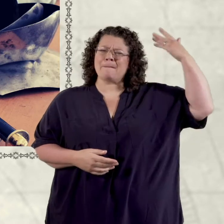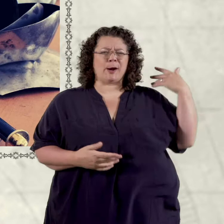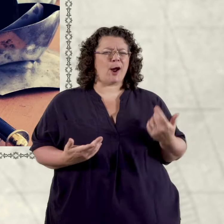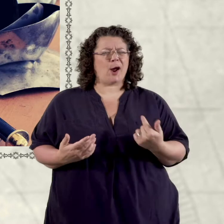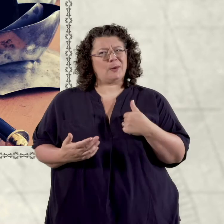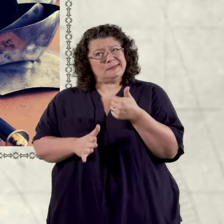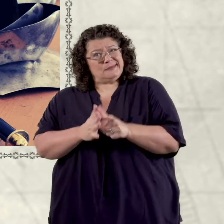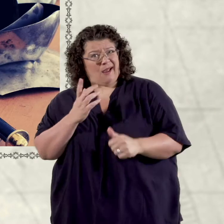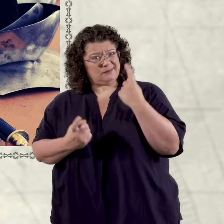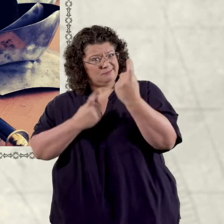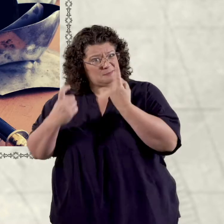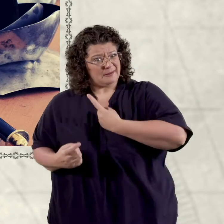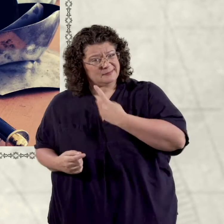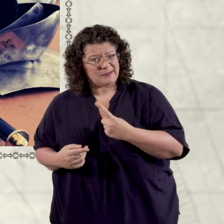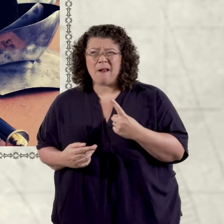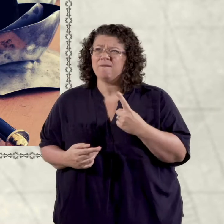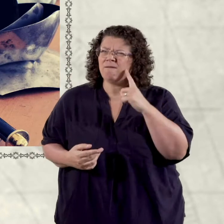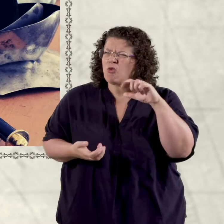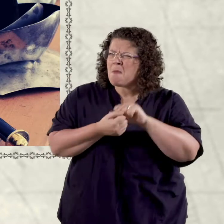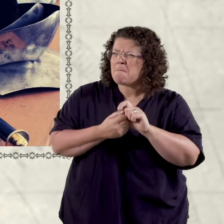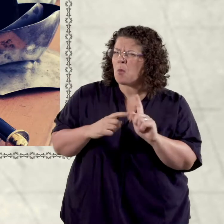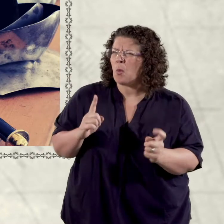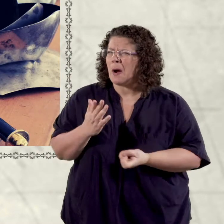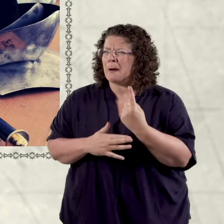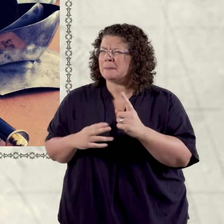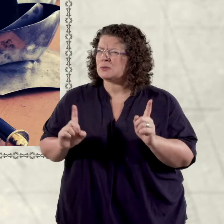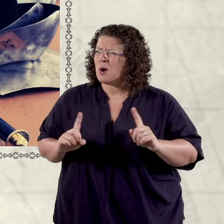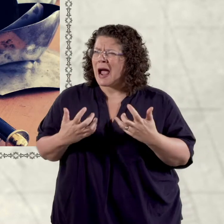rŵan, dwi'n am weithio so dwi'n cofio'n iawn beth ddigwyddodd.